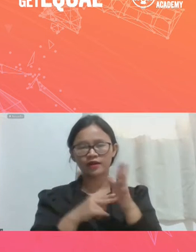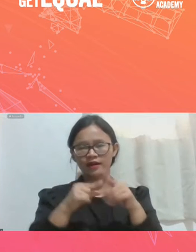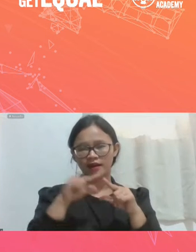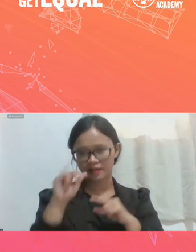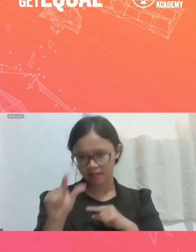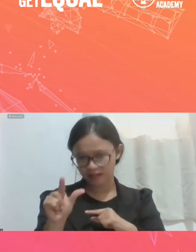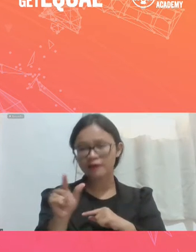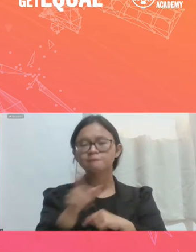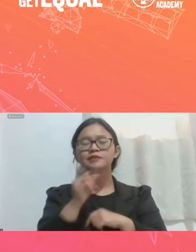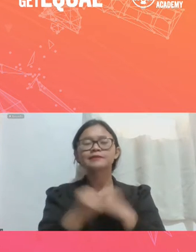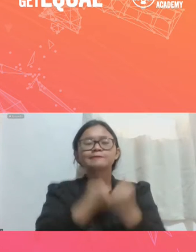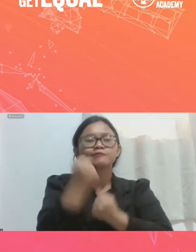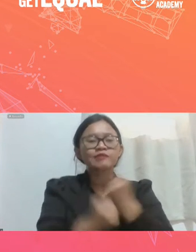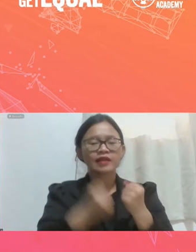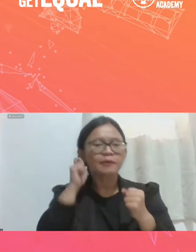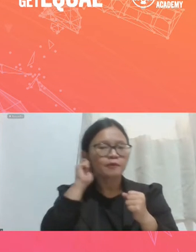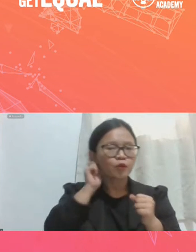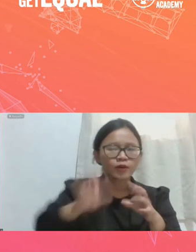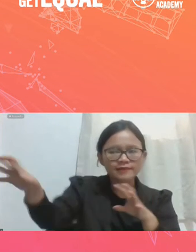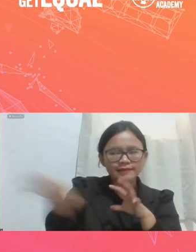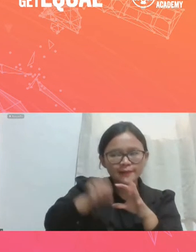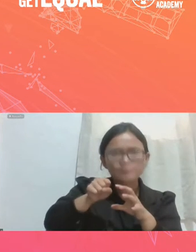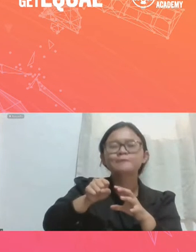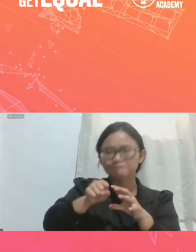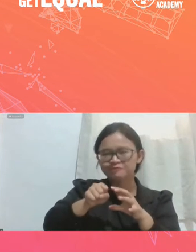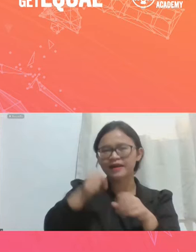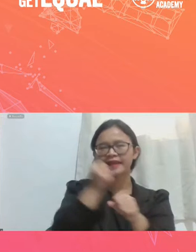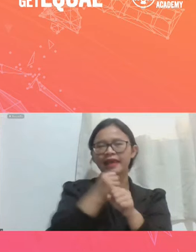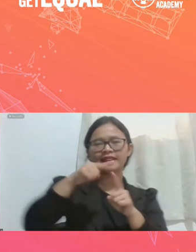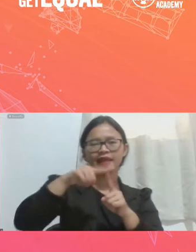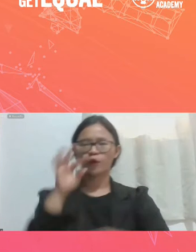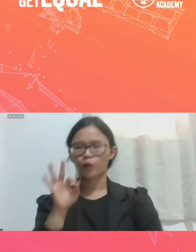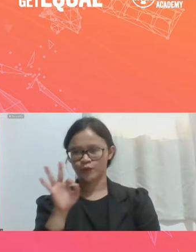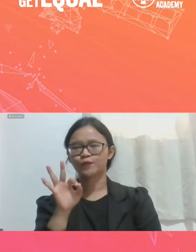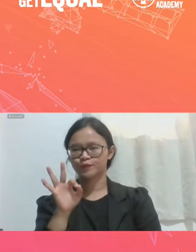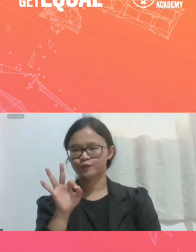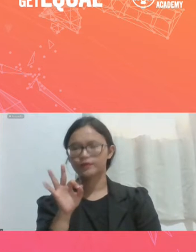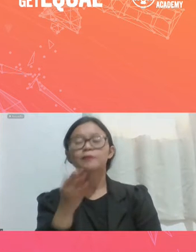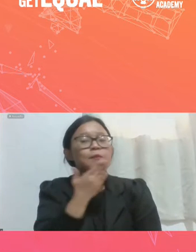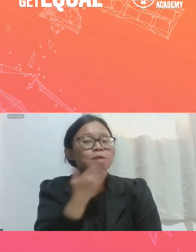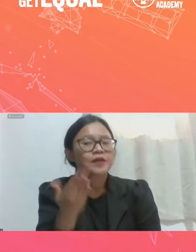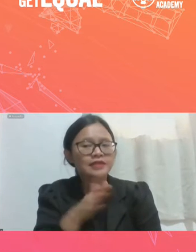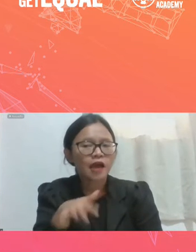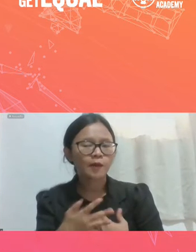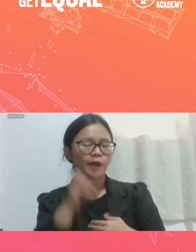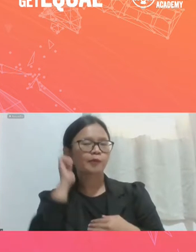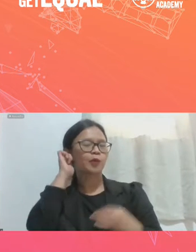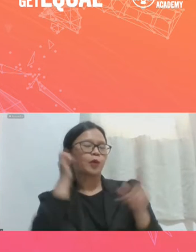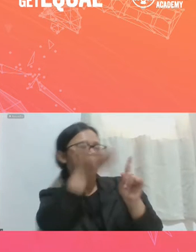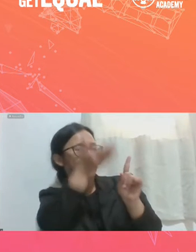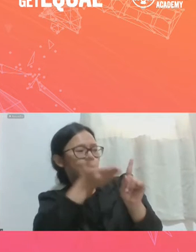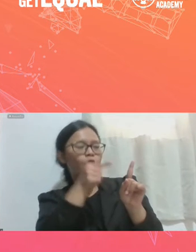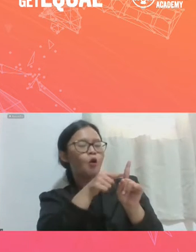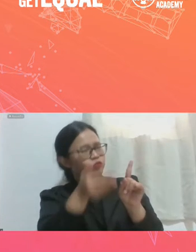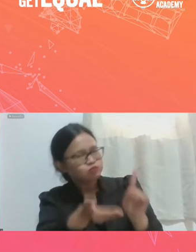dengan Girls Takeover atau GTO. Pada kegiatan ini, anak-anak perempuan diberikan kesempatan